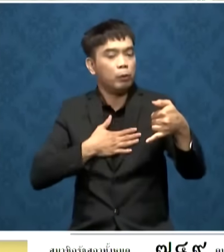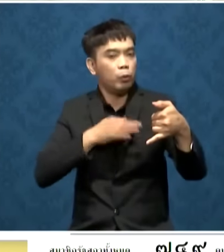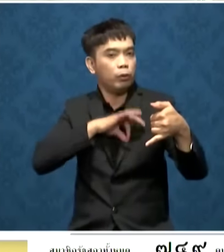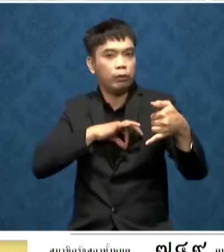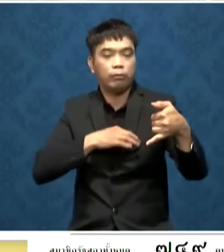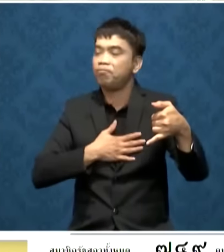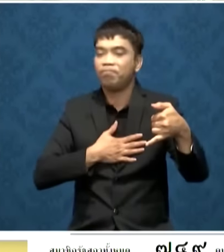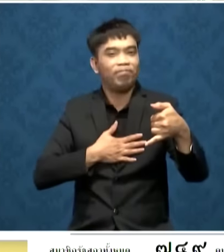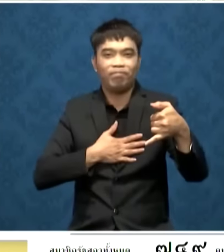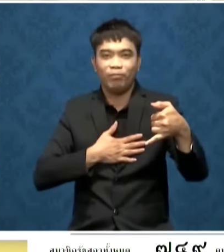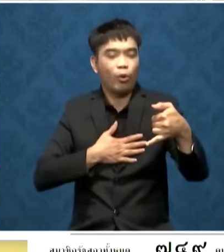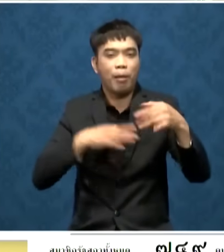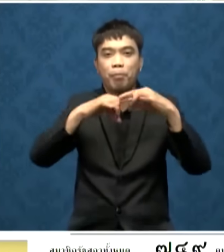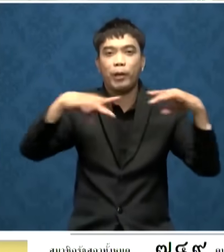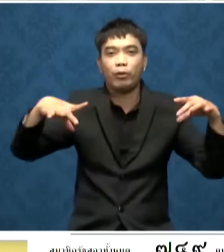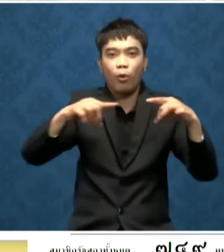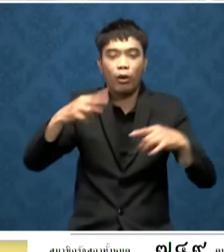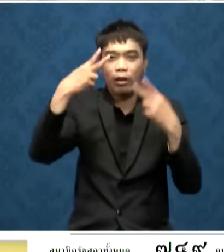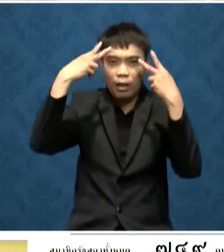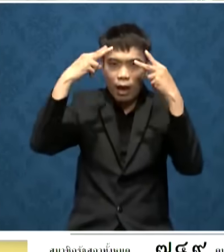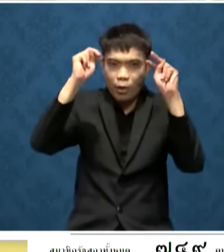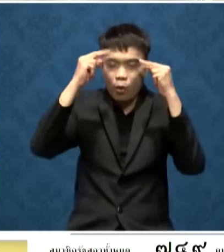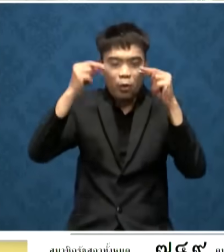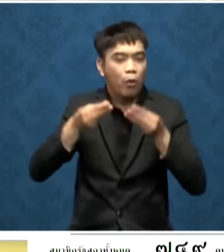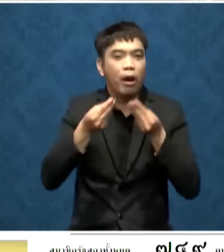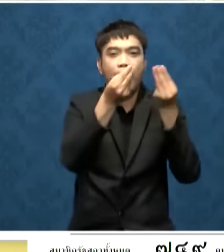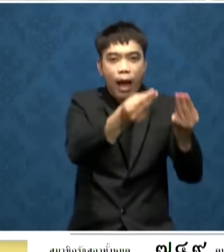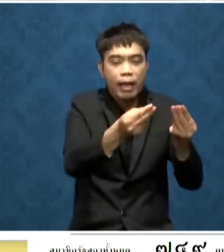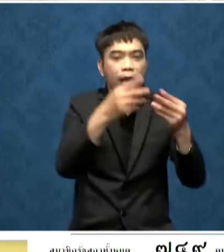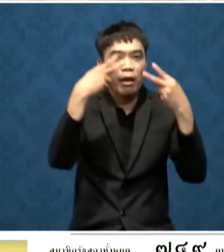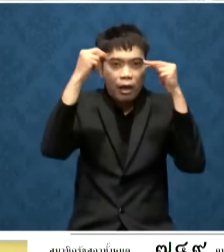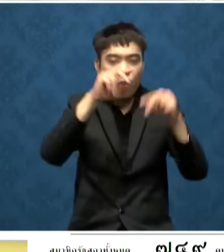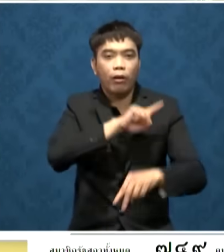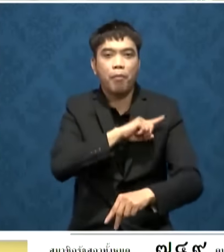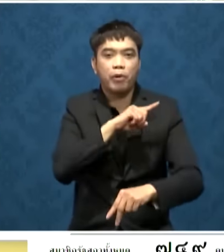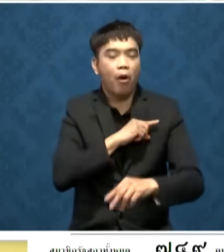ที่จะดำรงตำแหน่งนายกรัฐมนตรี